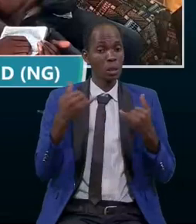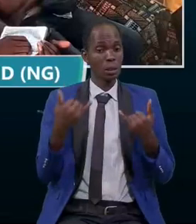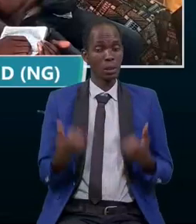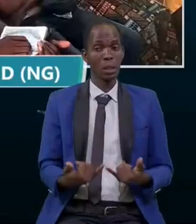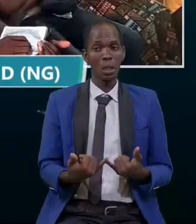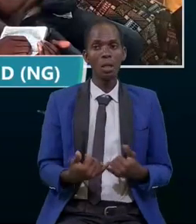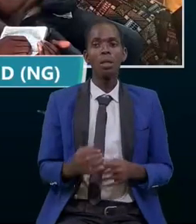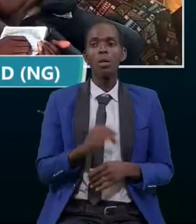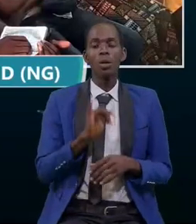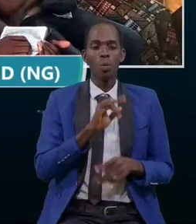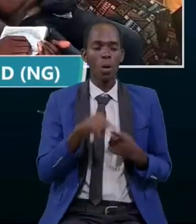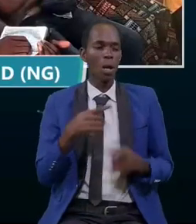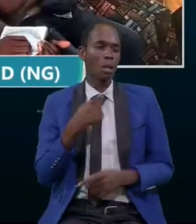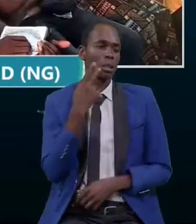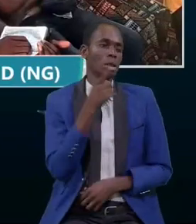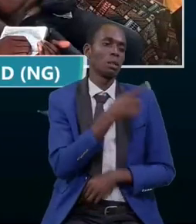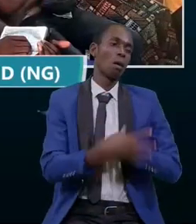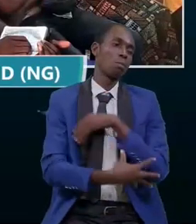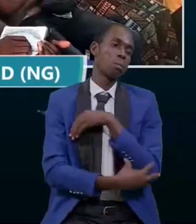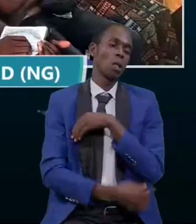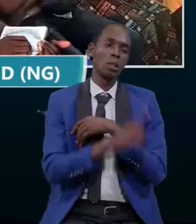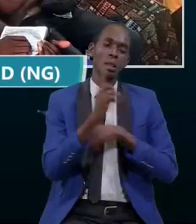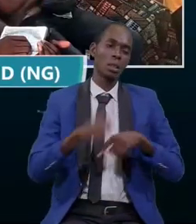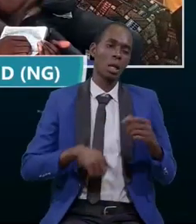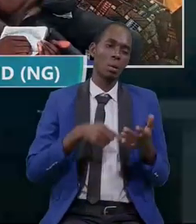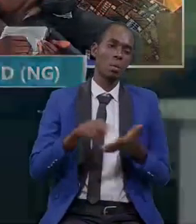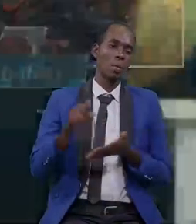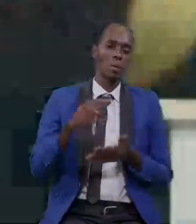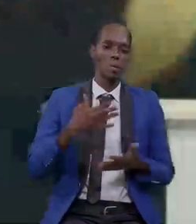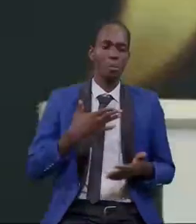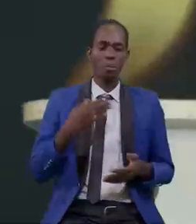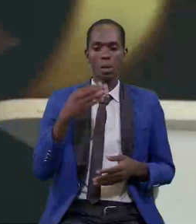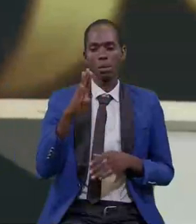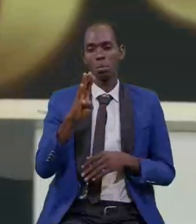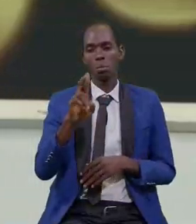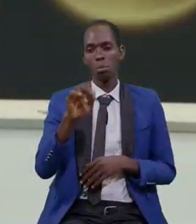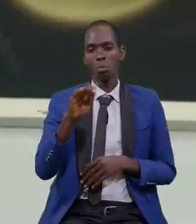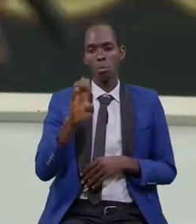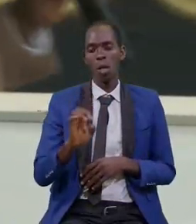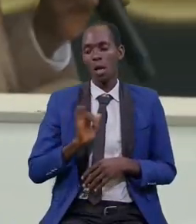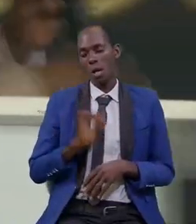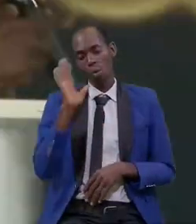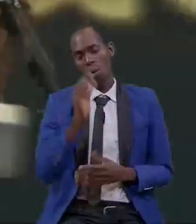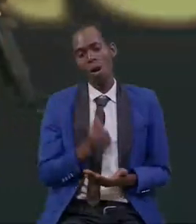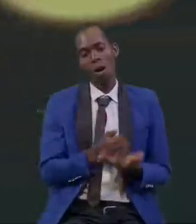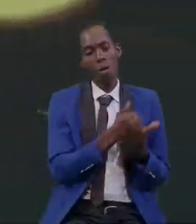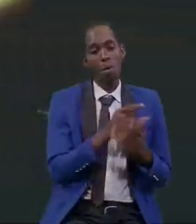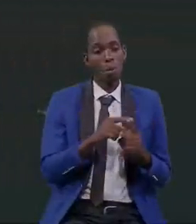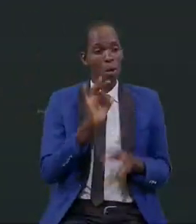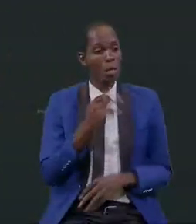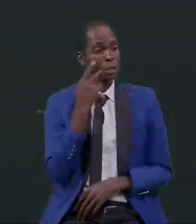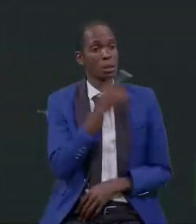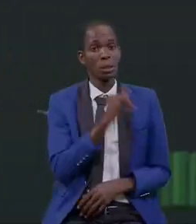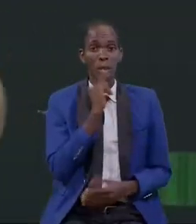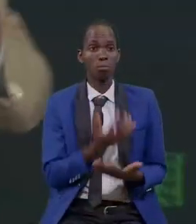Si je vois qu'ils sont pauvres, qu'ils ne peuvent pas payer ce que je demande, je vais trouver le dossier. Mais si je vois qu'ils sont riches, je